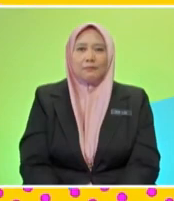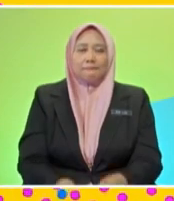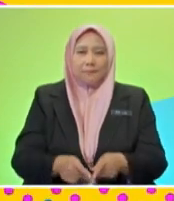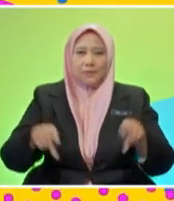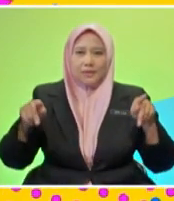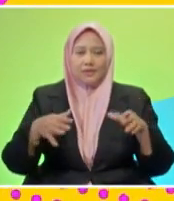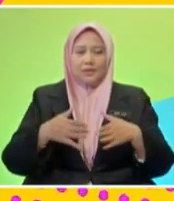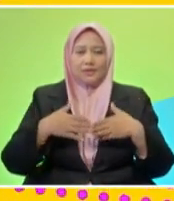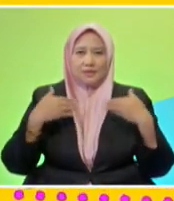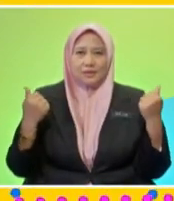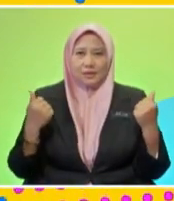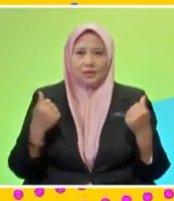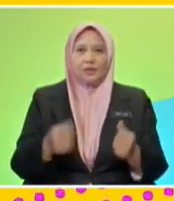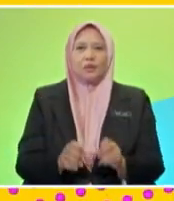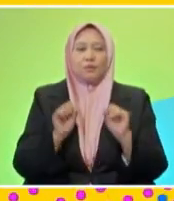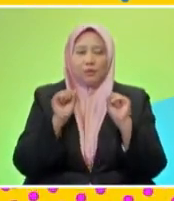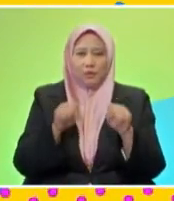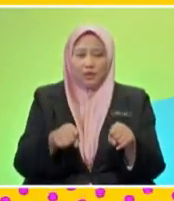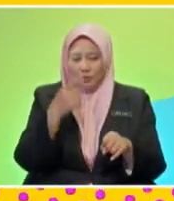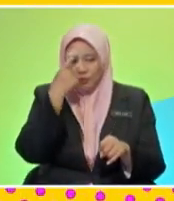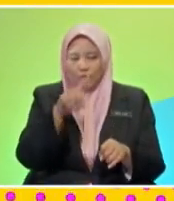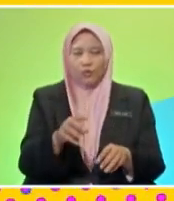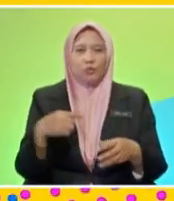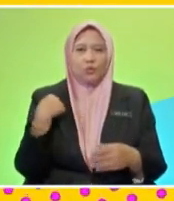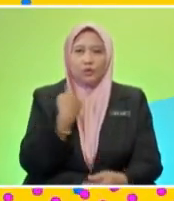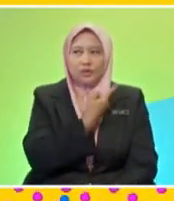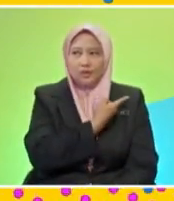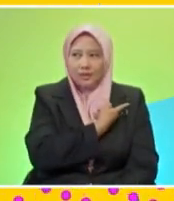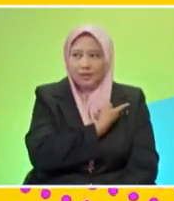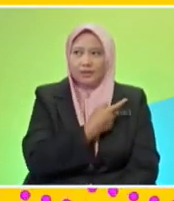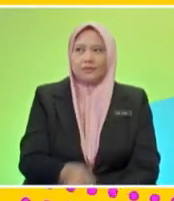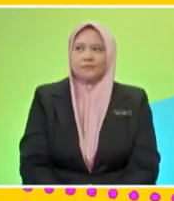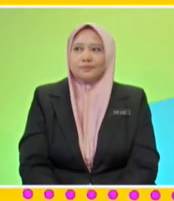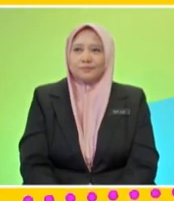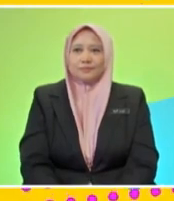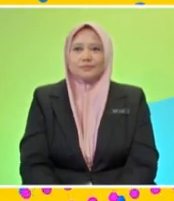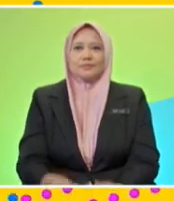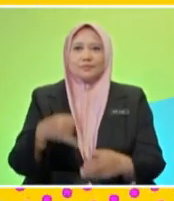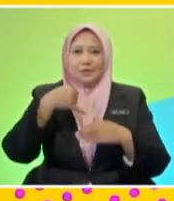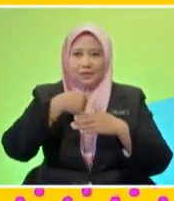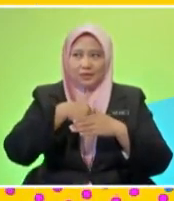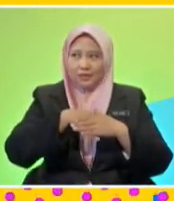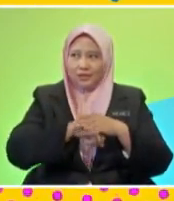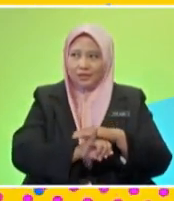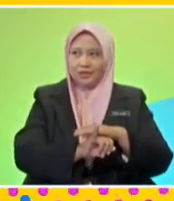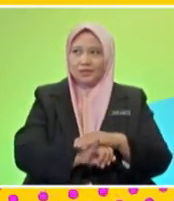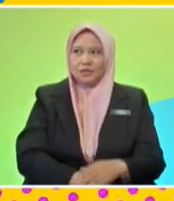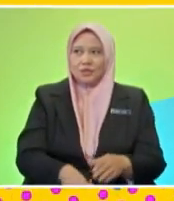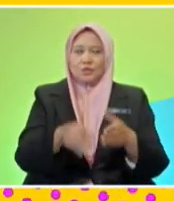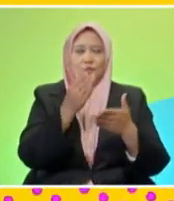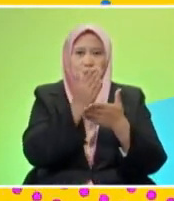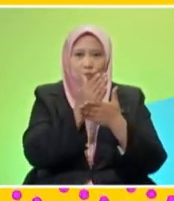sesuai untuk kita. Isi suku pinggan dengan hasil berjirit. Antara contohnya